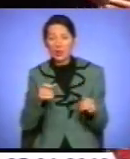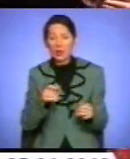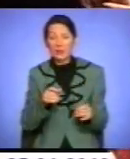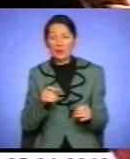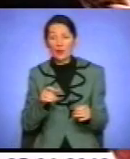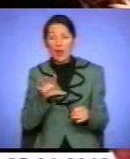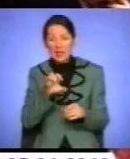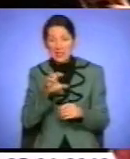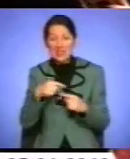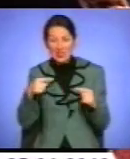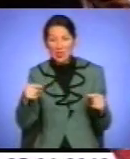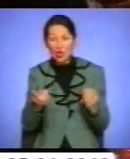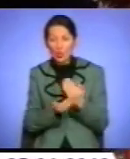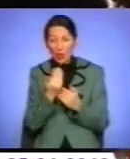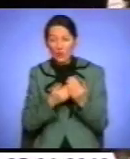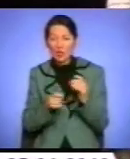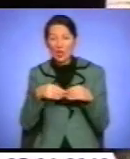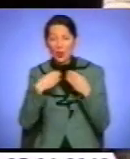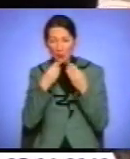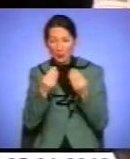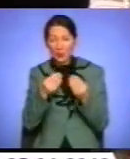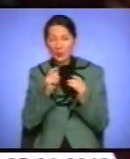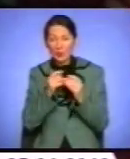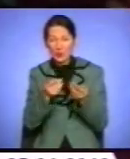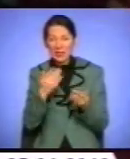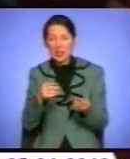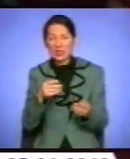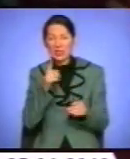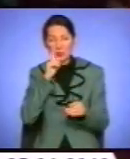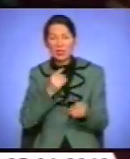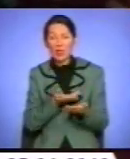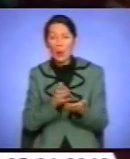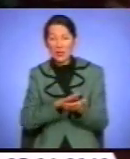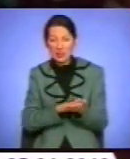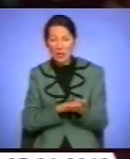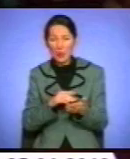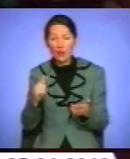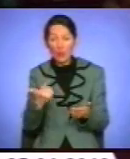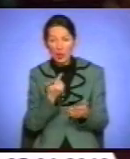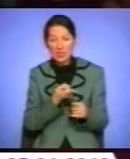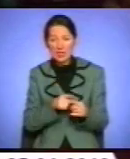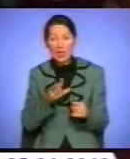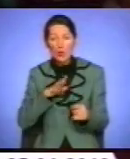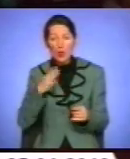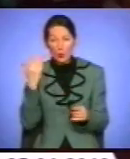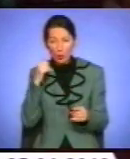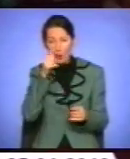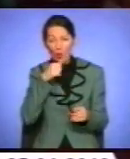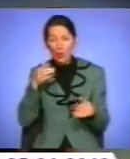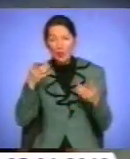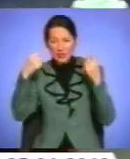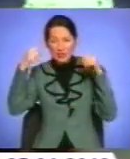млинцями. Зазначимо, що вперше благодійна акція «Подаруй казку дітям» відбулася минулого року з ініціативи обласного управління міліції та